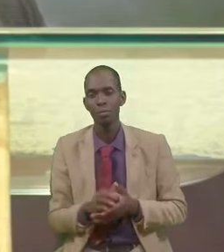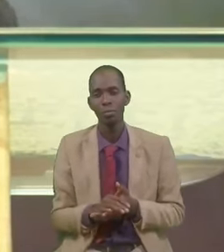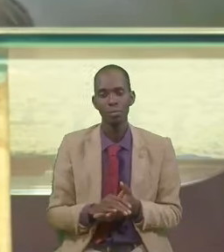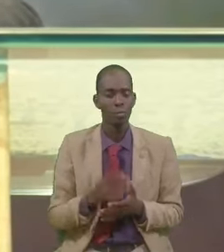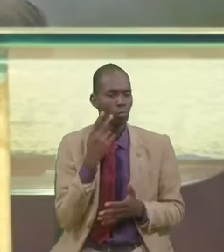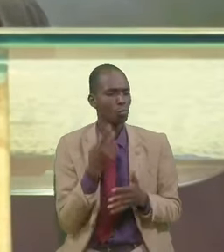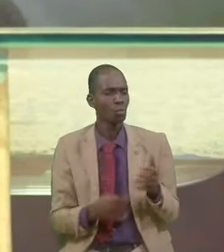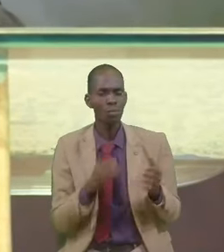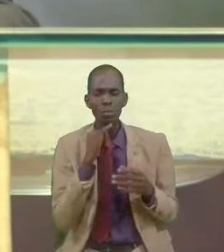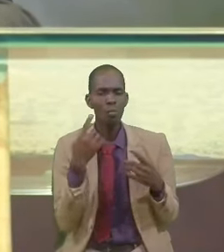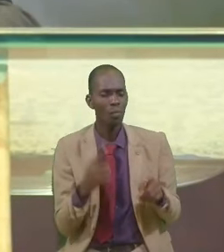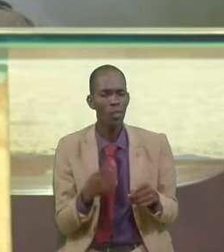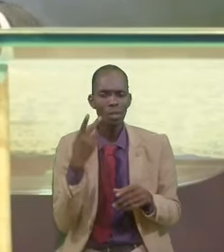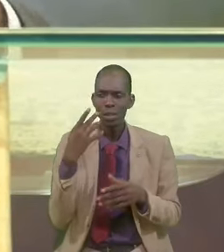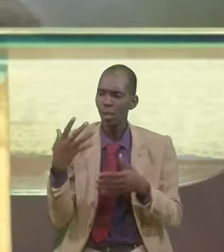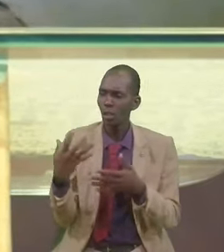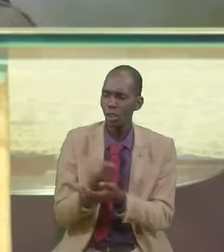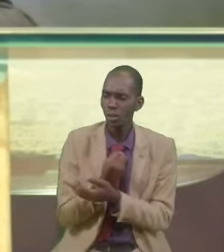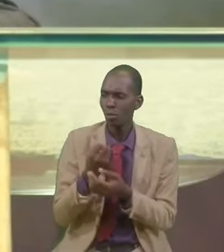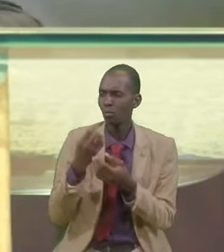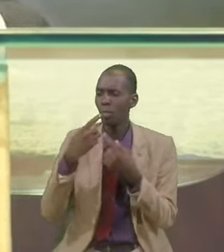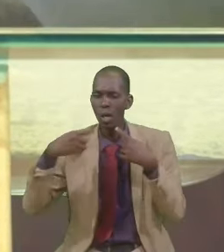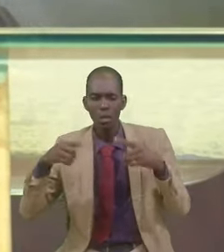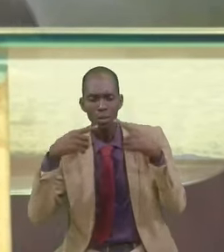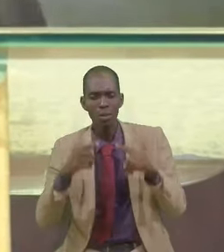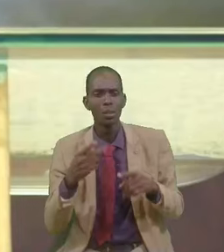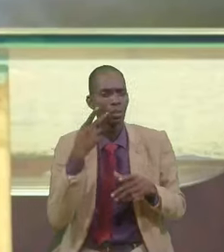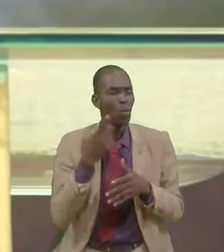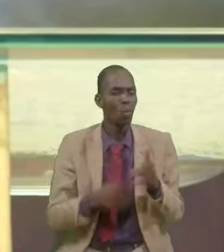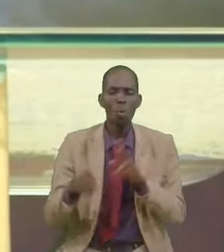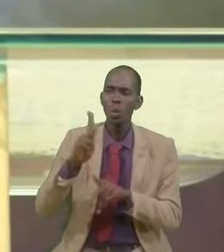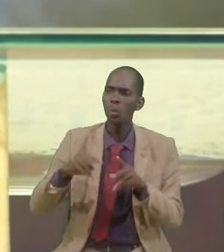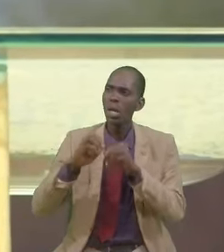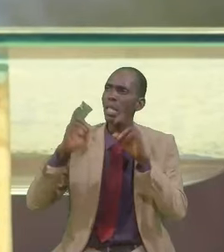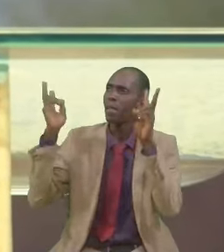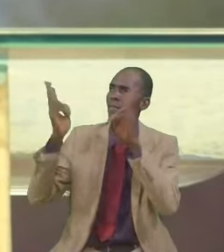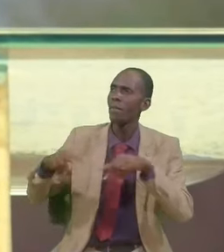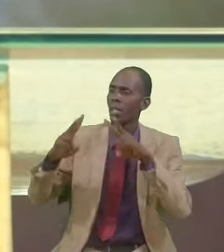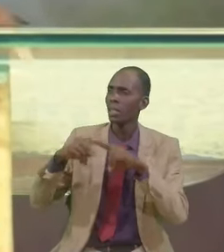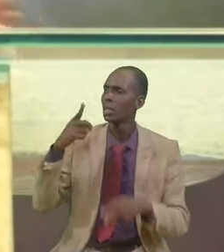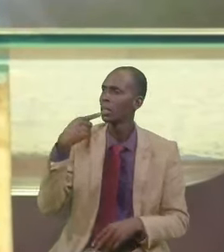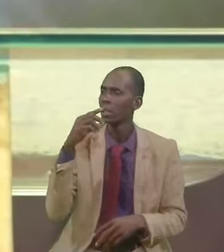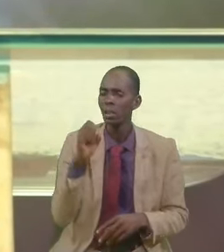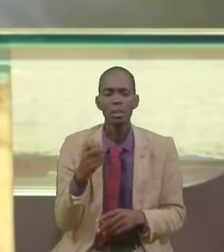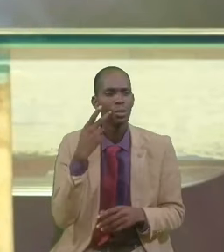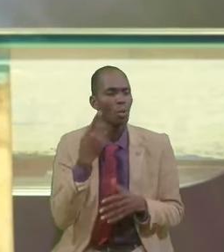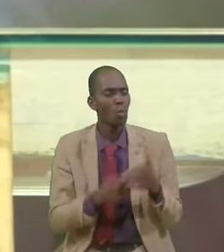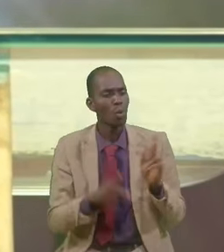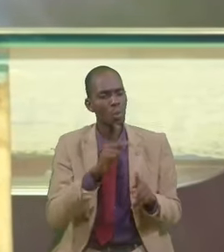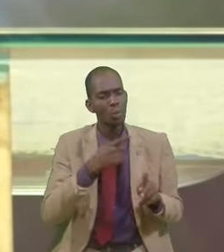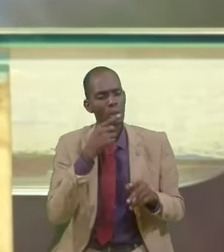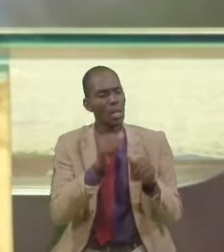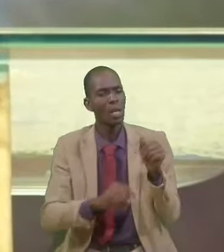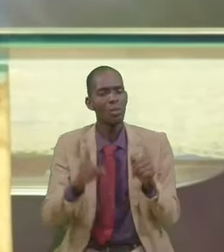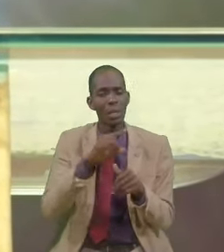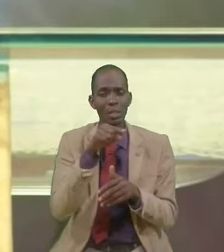passe, regardez les actualités, regardez ce qu'ils disent du village, regardez ce qu'ils disent partout. Et